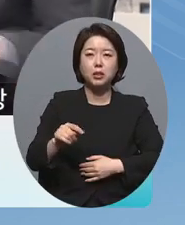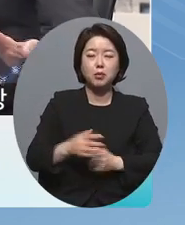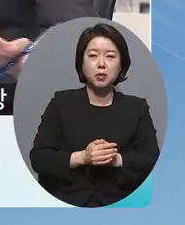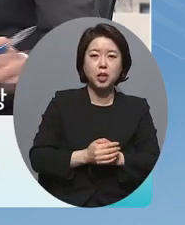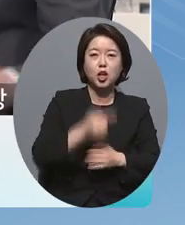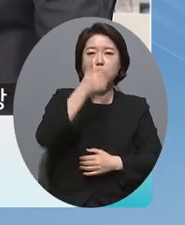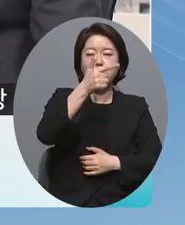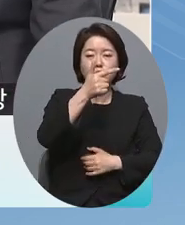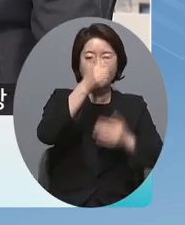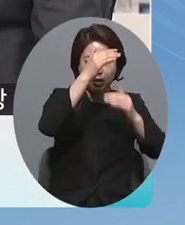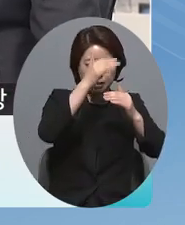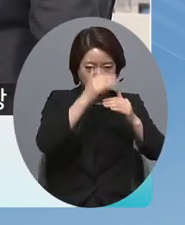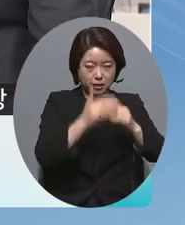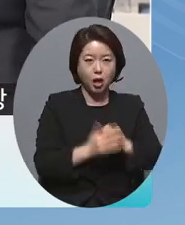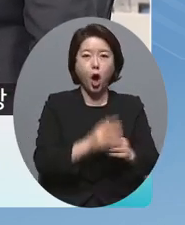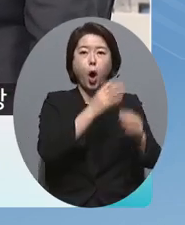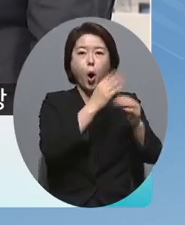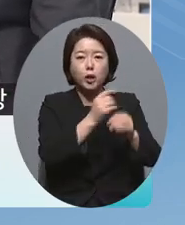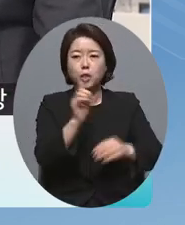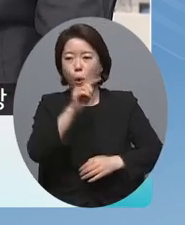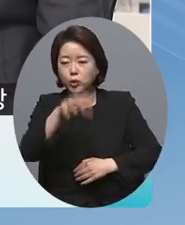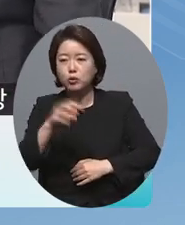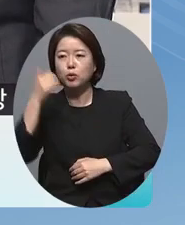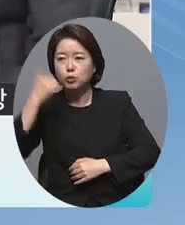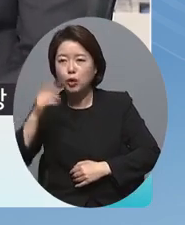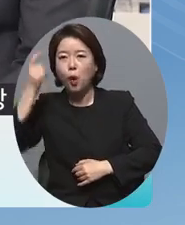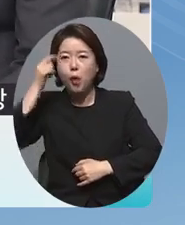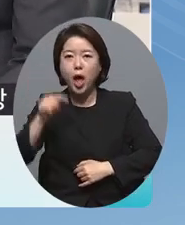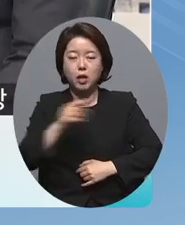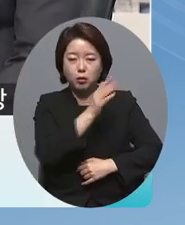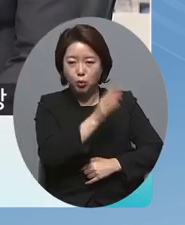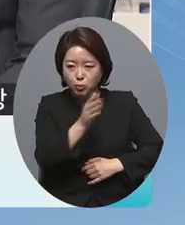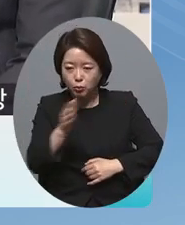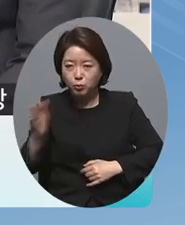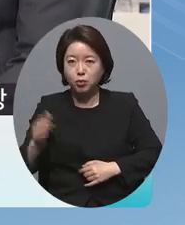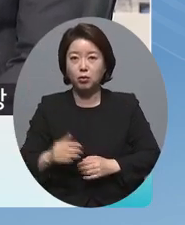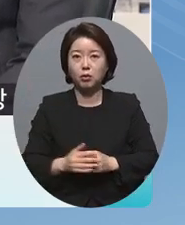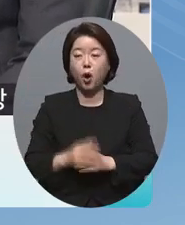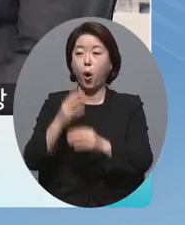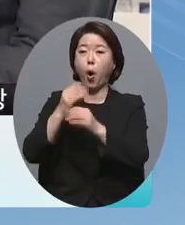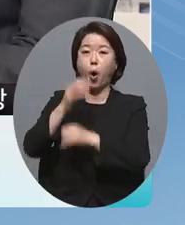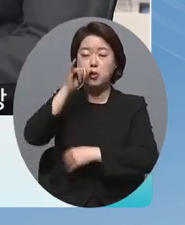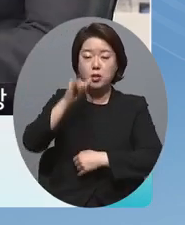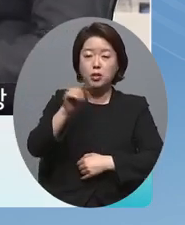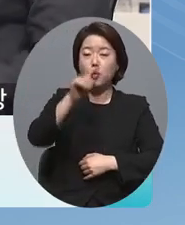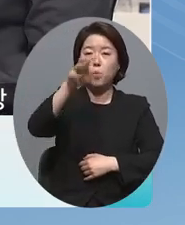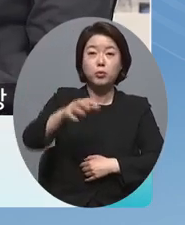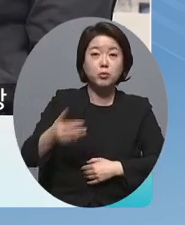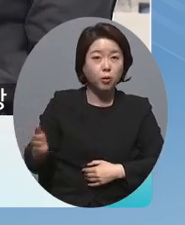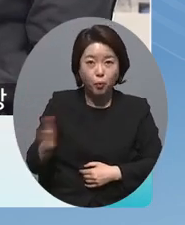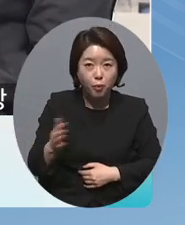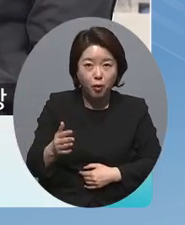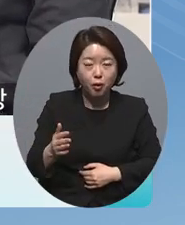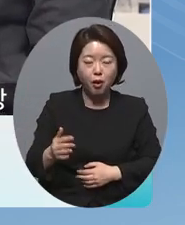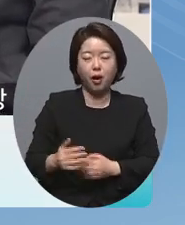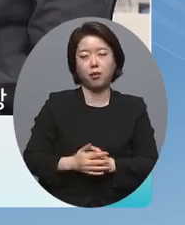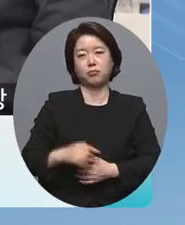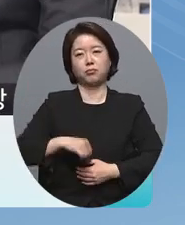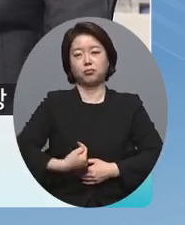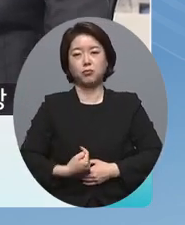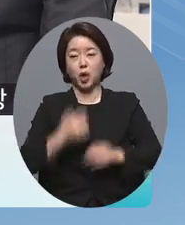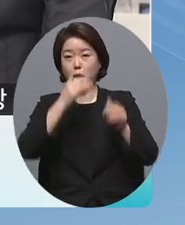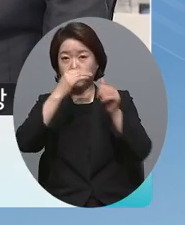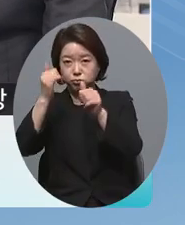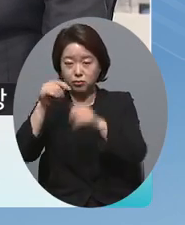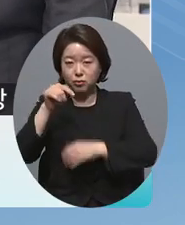측은 기본입니다. 그렇죠. 언제 어디서는 기본입니다. 언제는 있는데 어디서가 없어요. 그렇죠. 더군다나 그 자리에 자기가 호출을